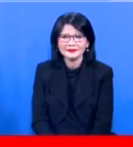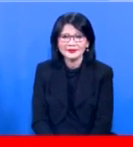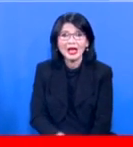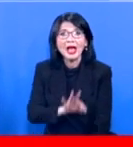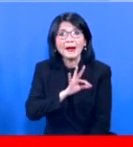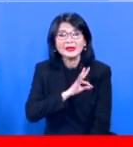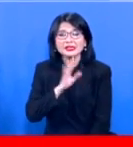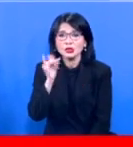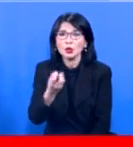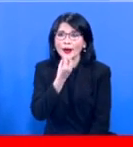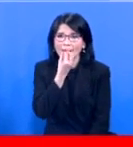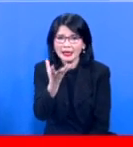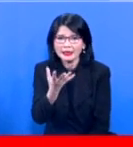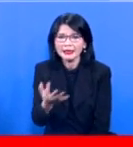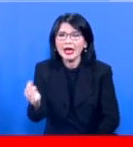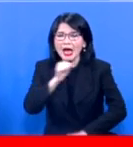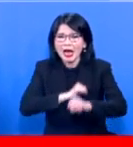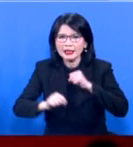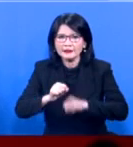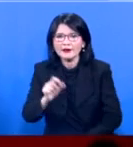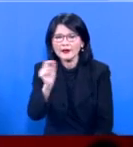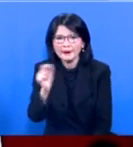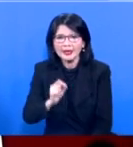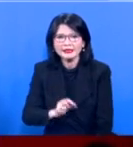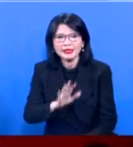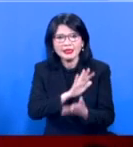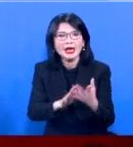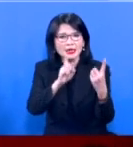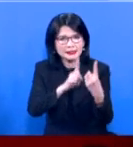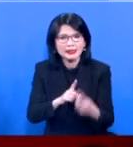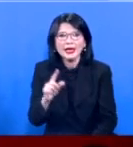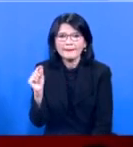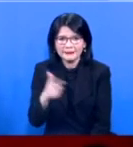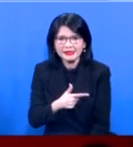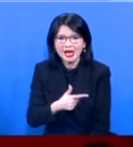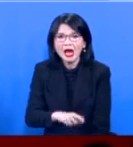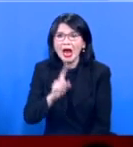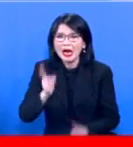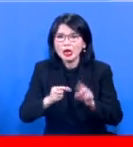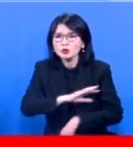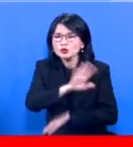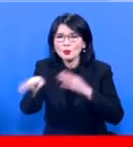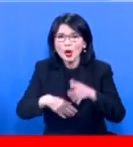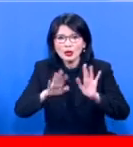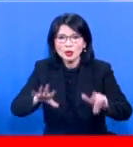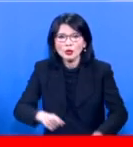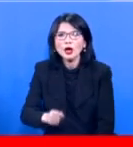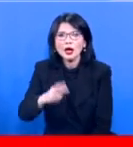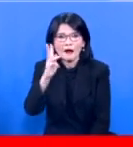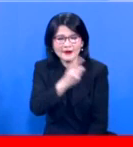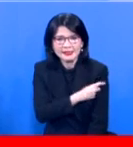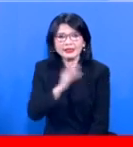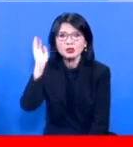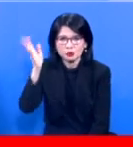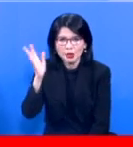Presiden Jokowi menyatakan aktivitas belajar tatap muka bisa segera dilakukan jika seluruh pelajar telah divaksin COVID-19 dengan tetap